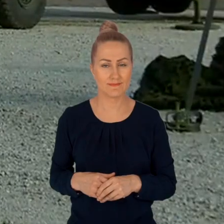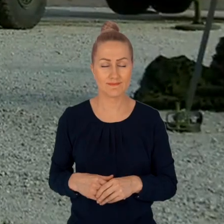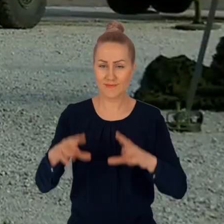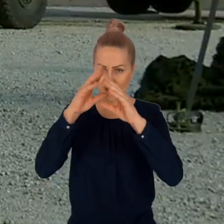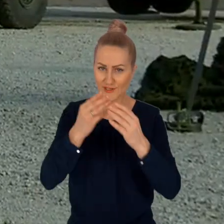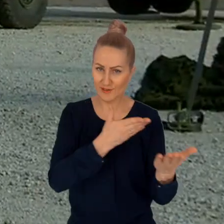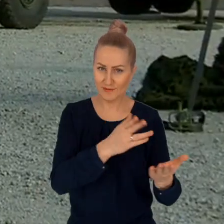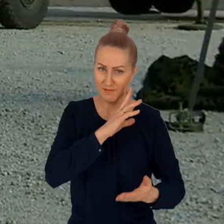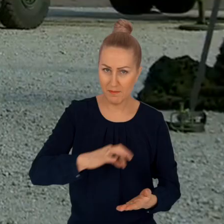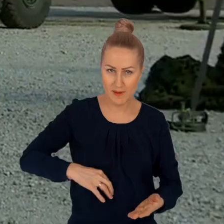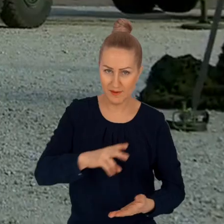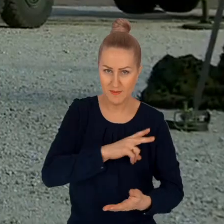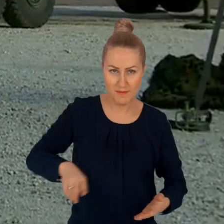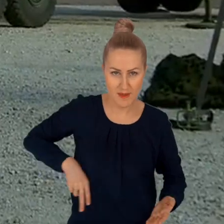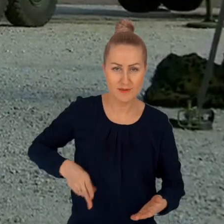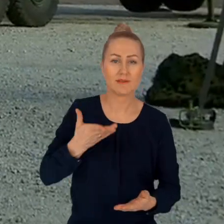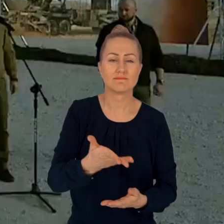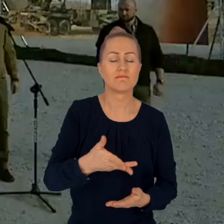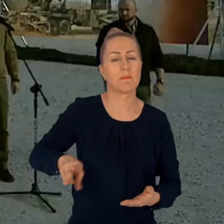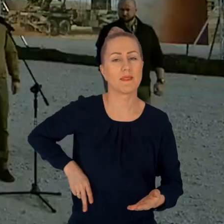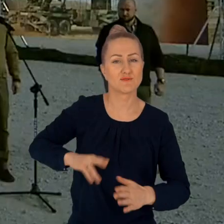Szanowny panie premierze, ministrze obrony narodowej,